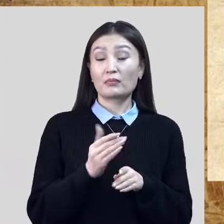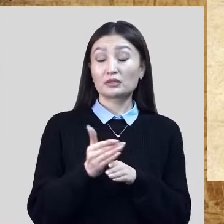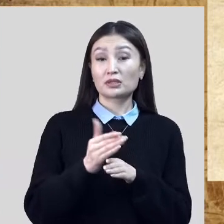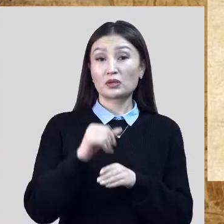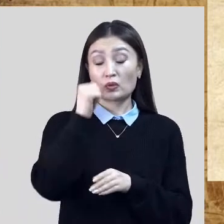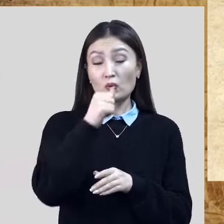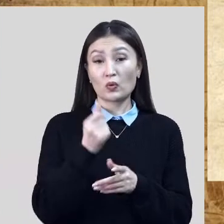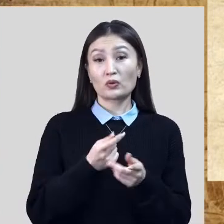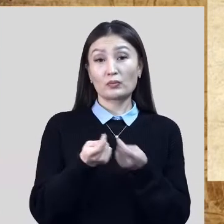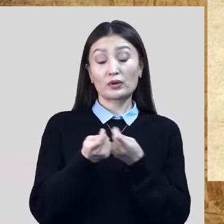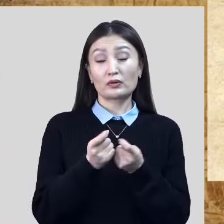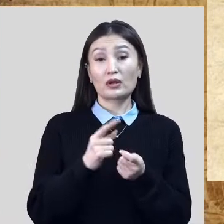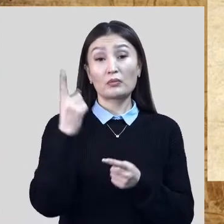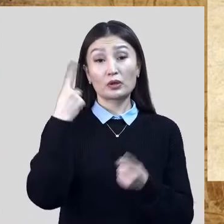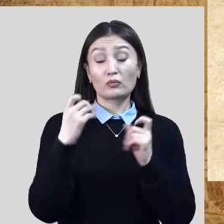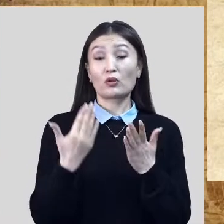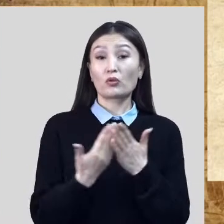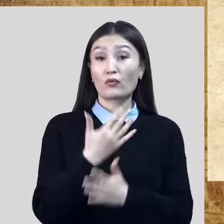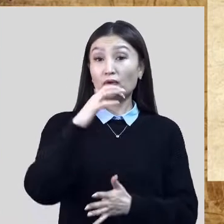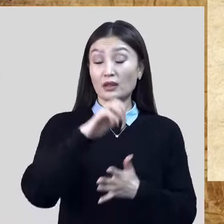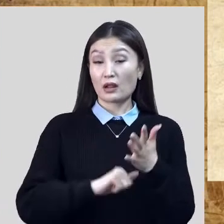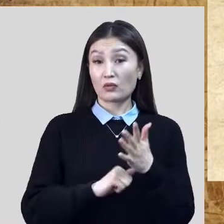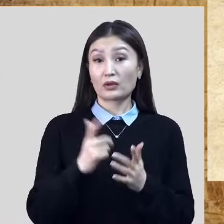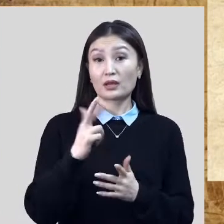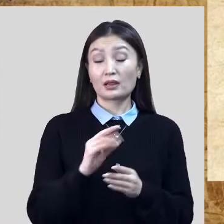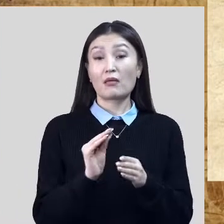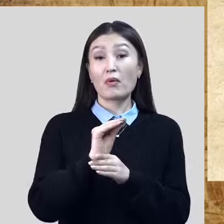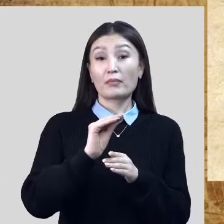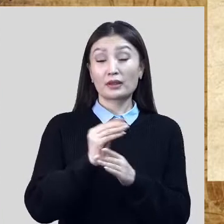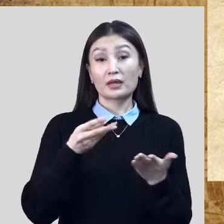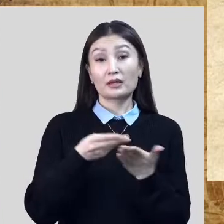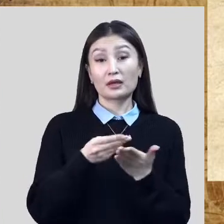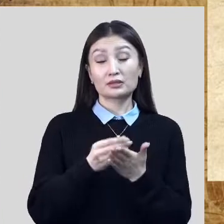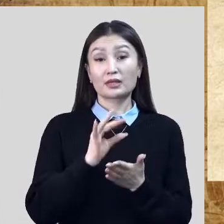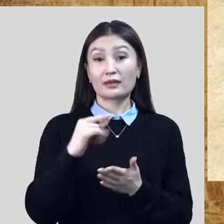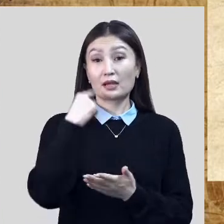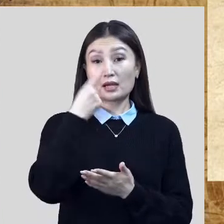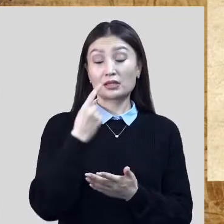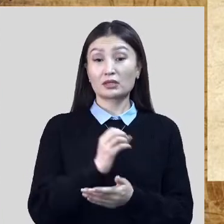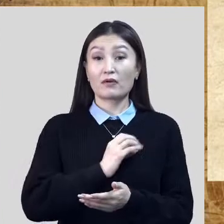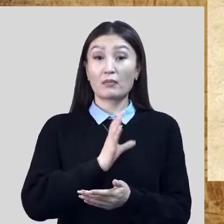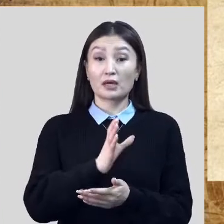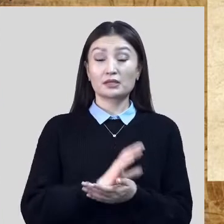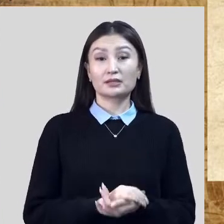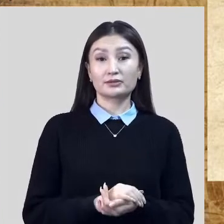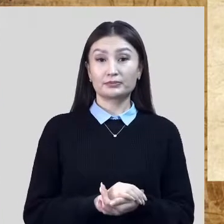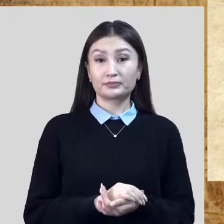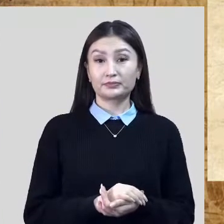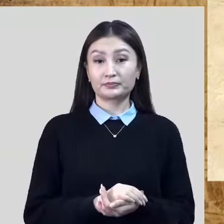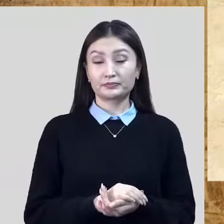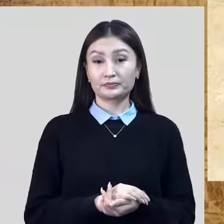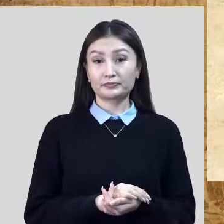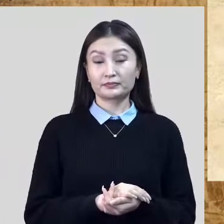правления придумывал все новые и новые налоги для пополнения казны и личного обогащения.